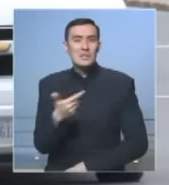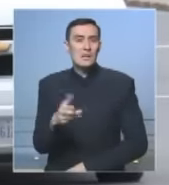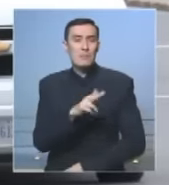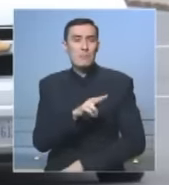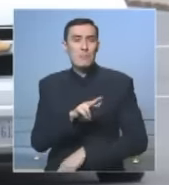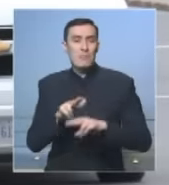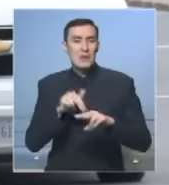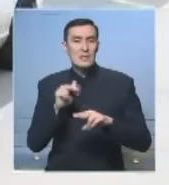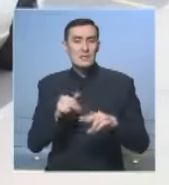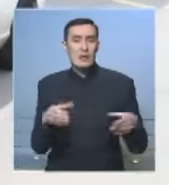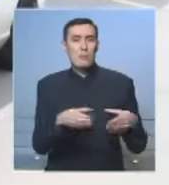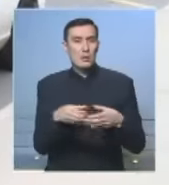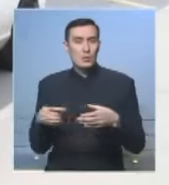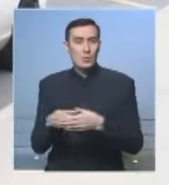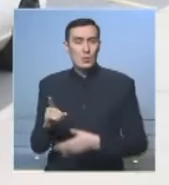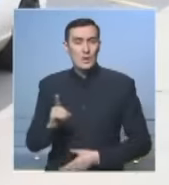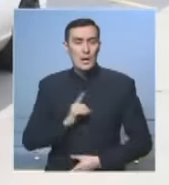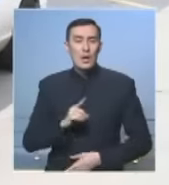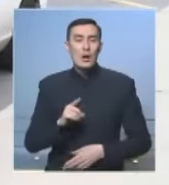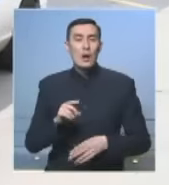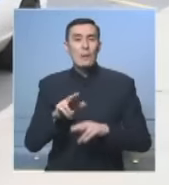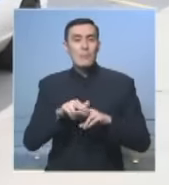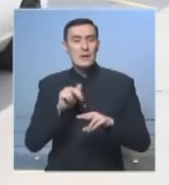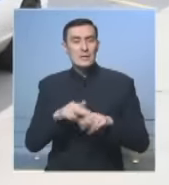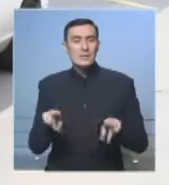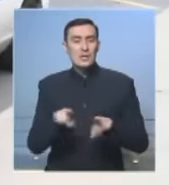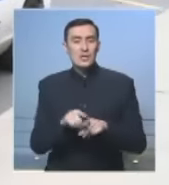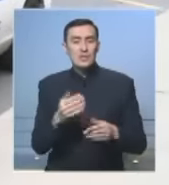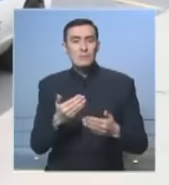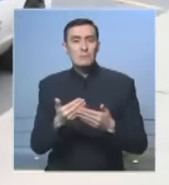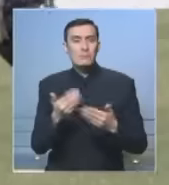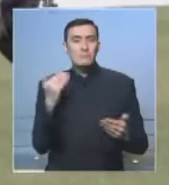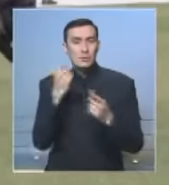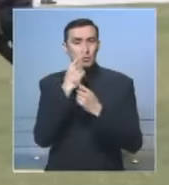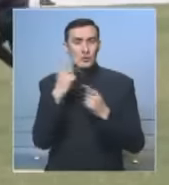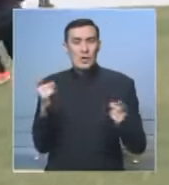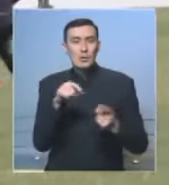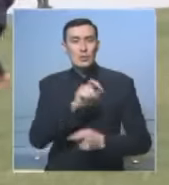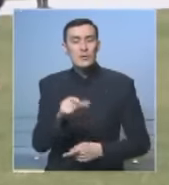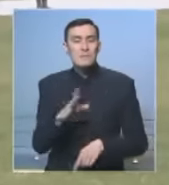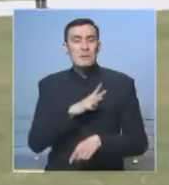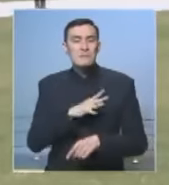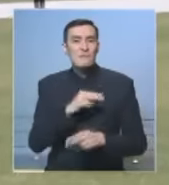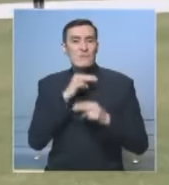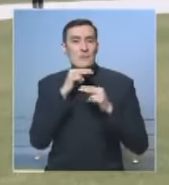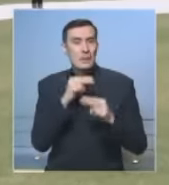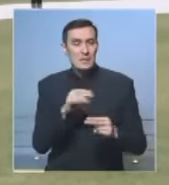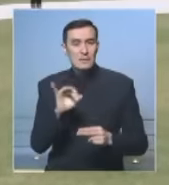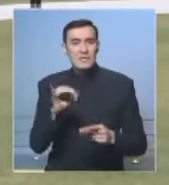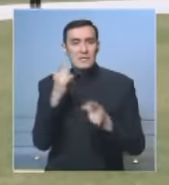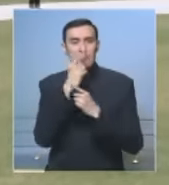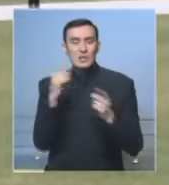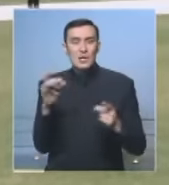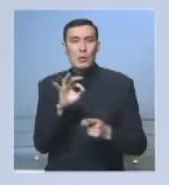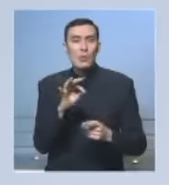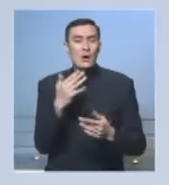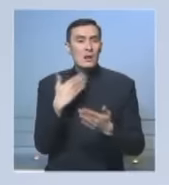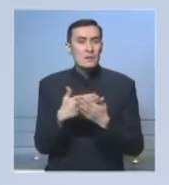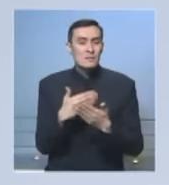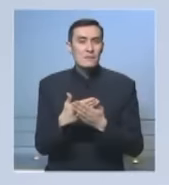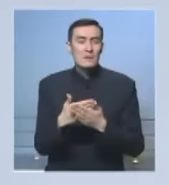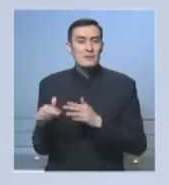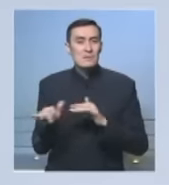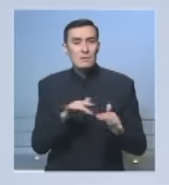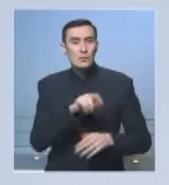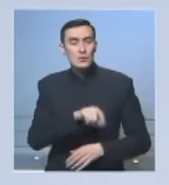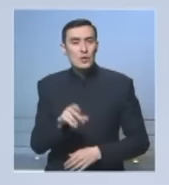полицейских патрулей. Также правоохранительные органы предупреждают граждан быть максимально внимательными и сообщать о всех подозрительных